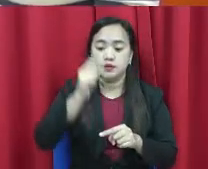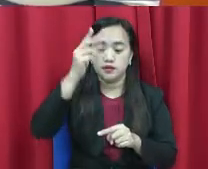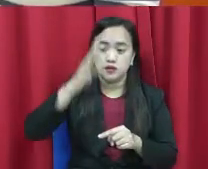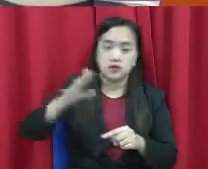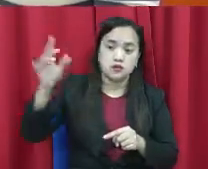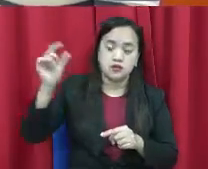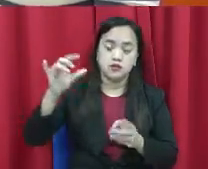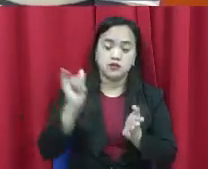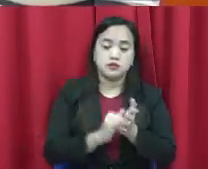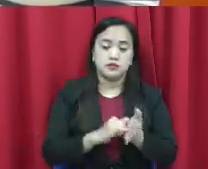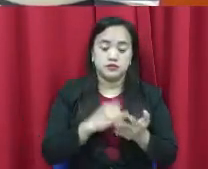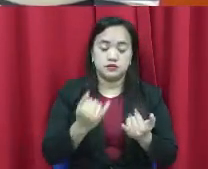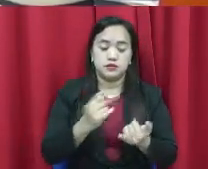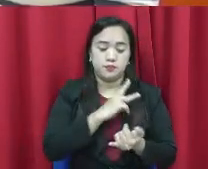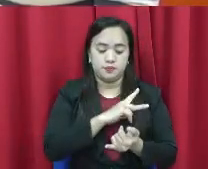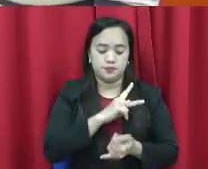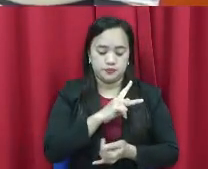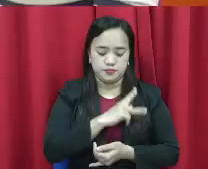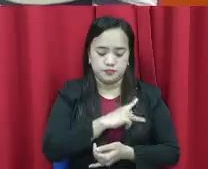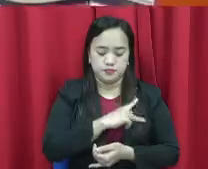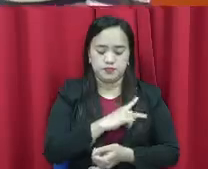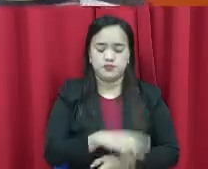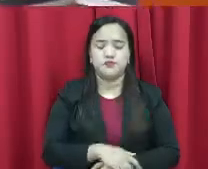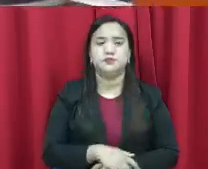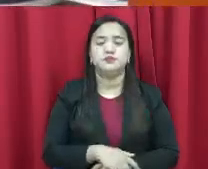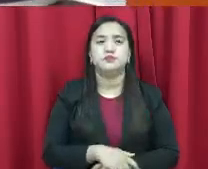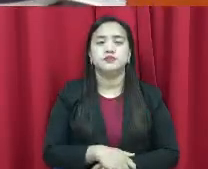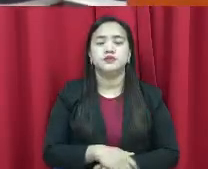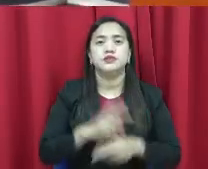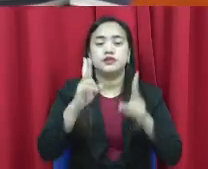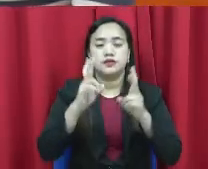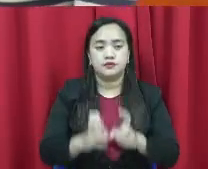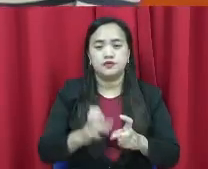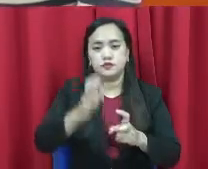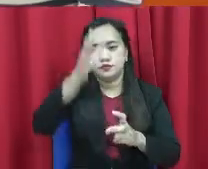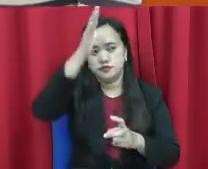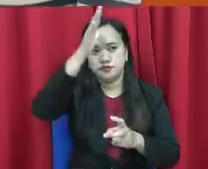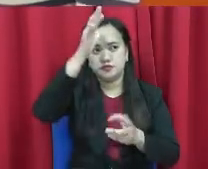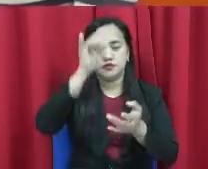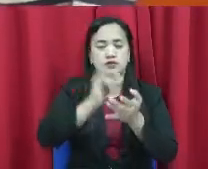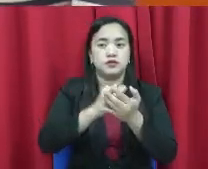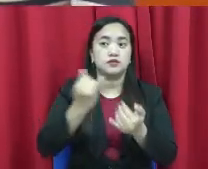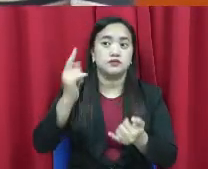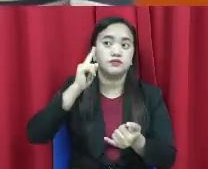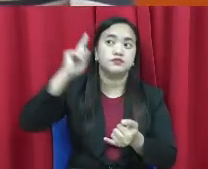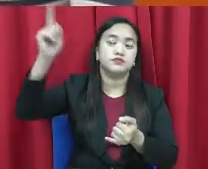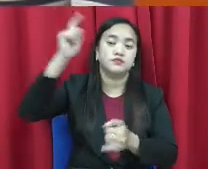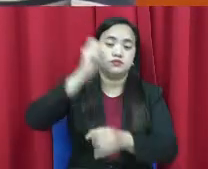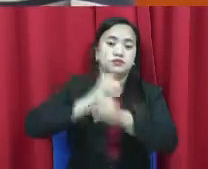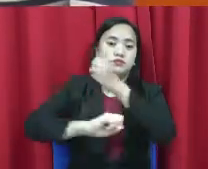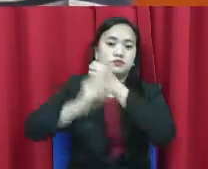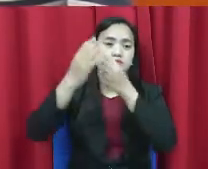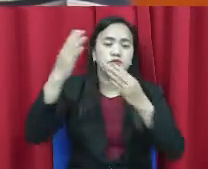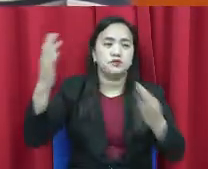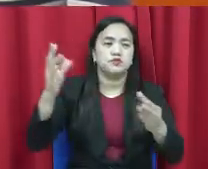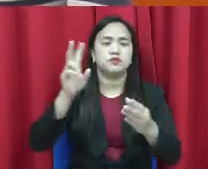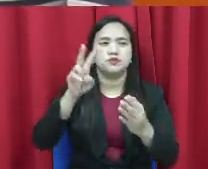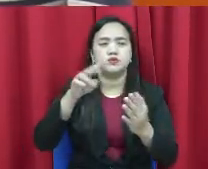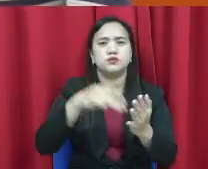na naan ko po at personal Ako po ang nag-share maging sa tatay ko na kinuha ng Panginoon year